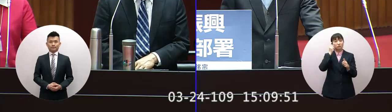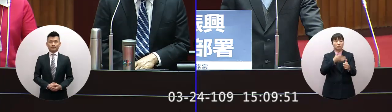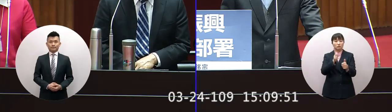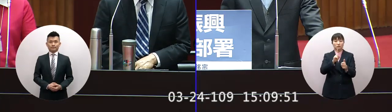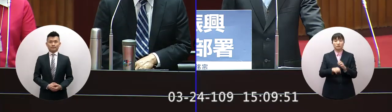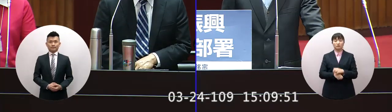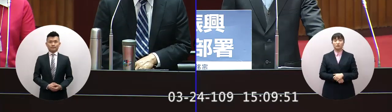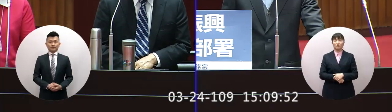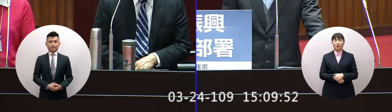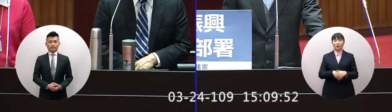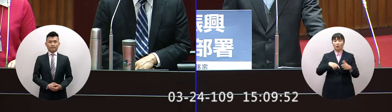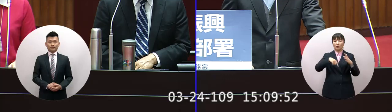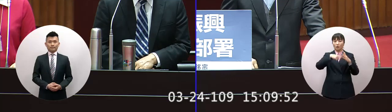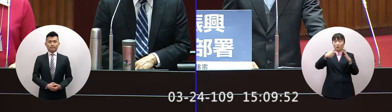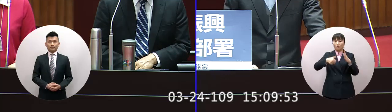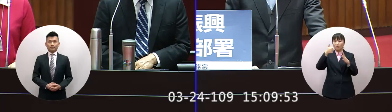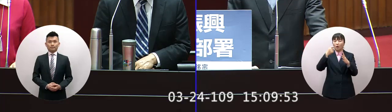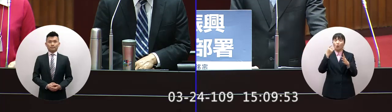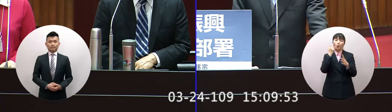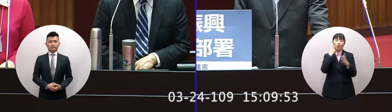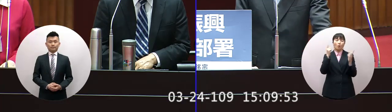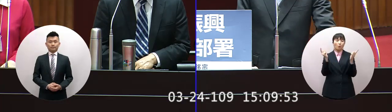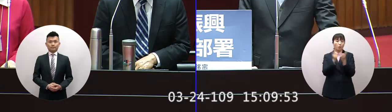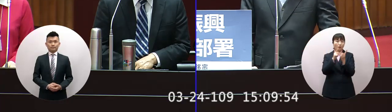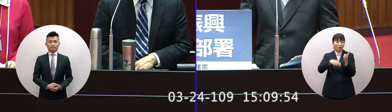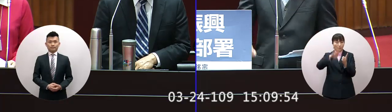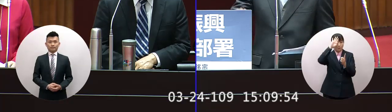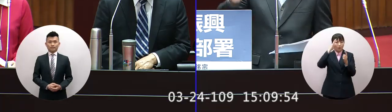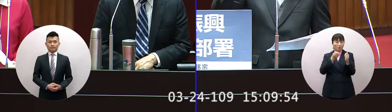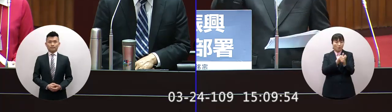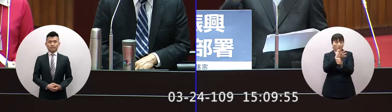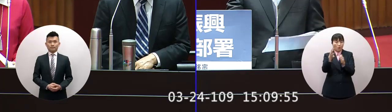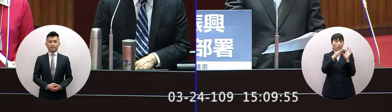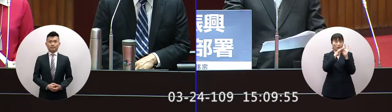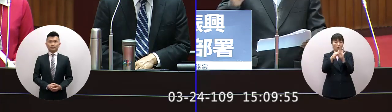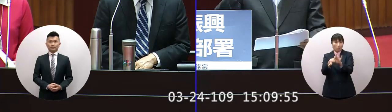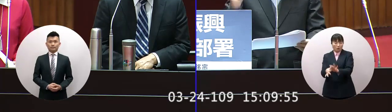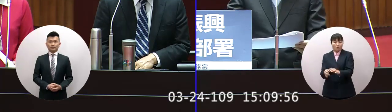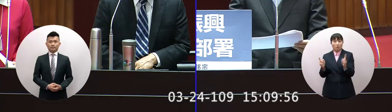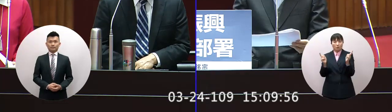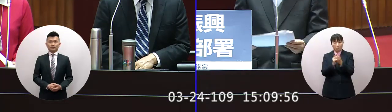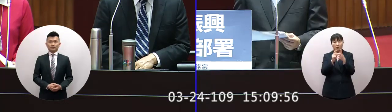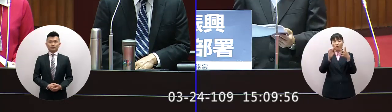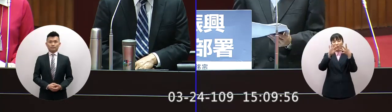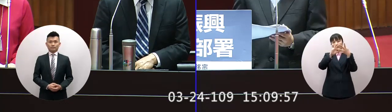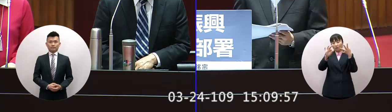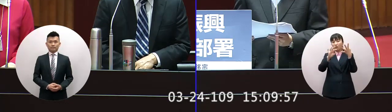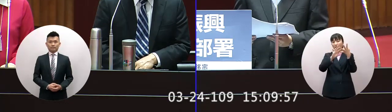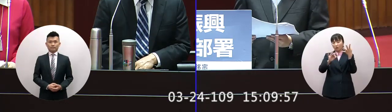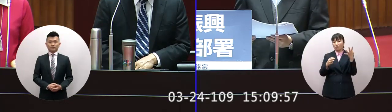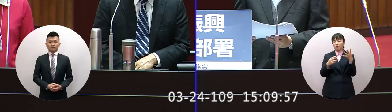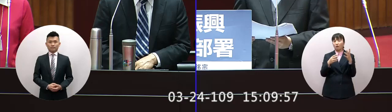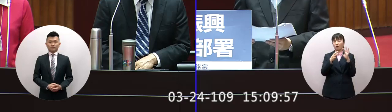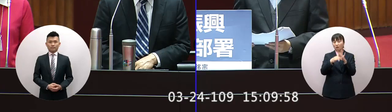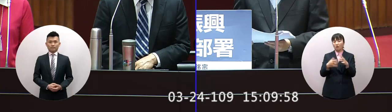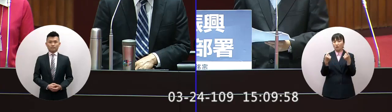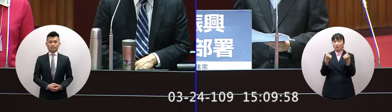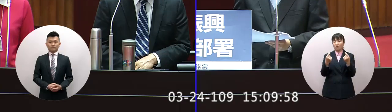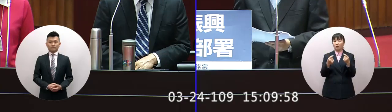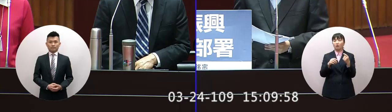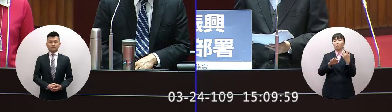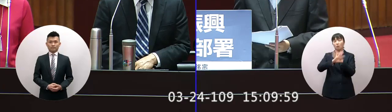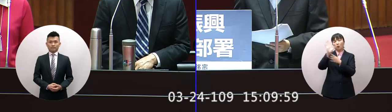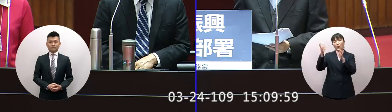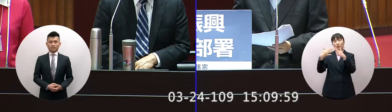问院长的问题是：假设这个疫情继续延烧到第三季、第四季，其他国